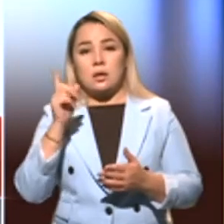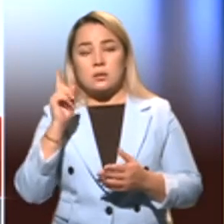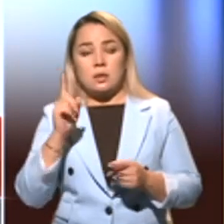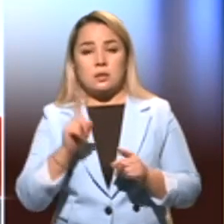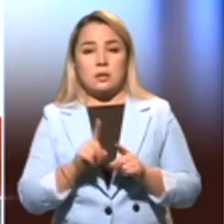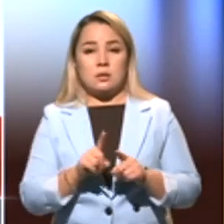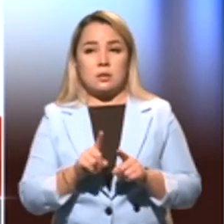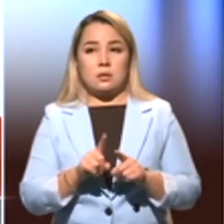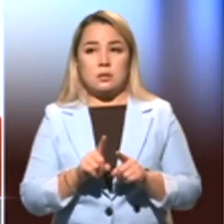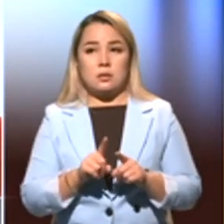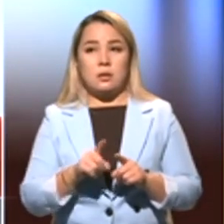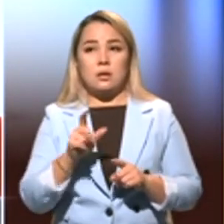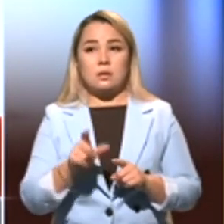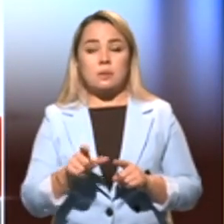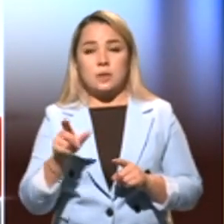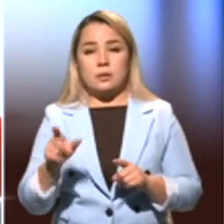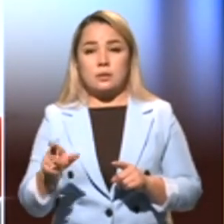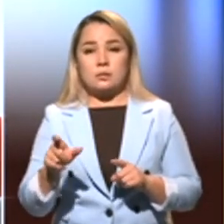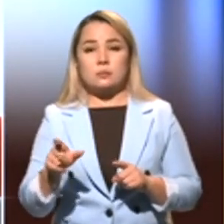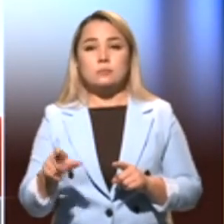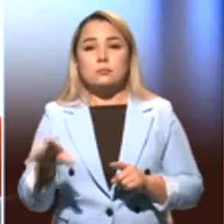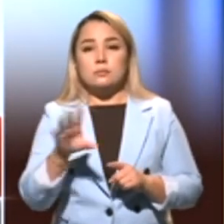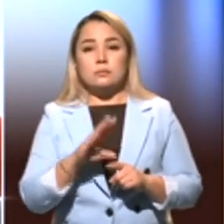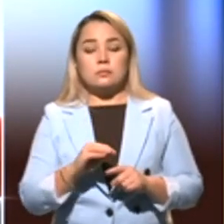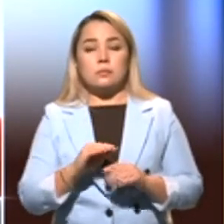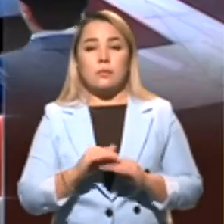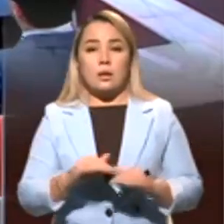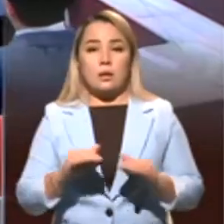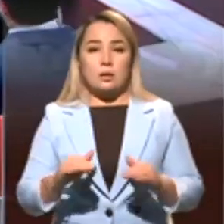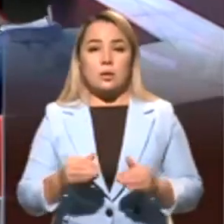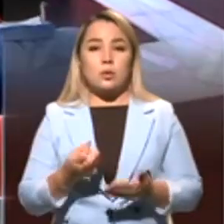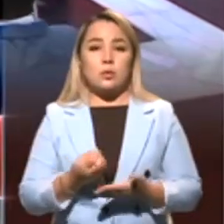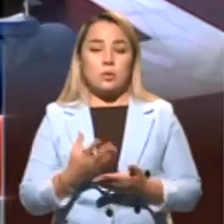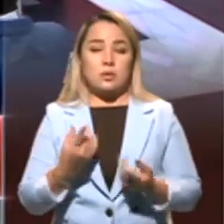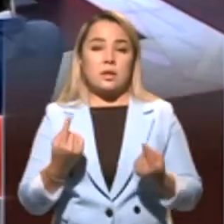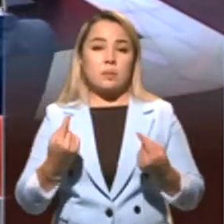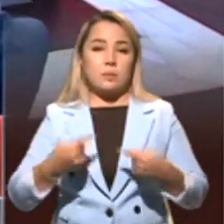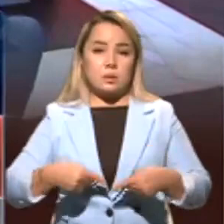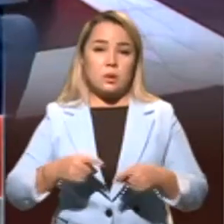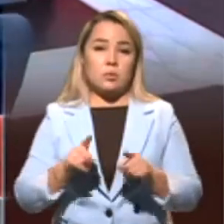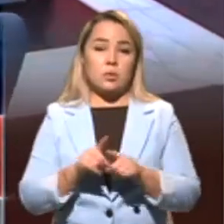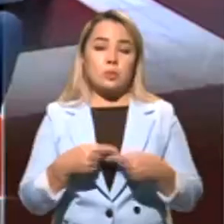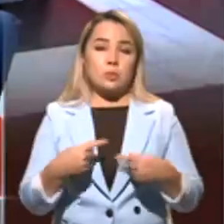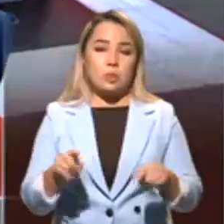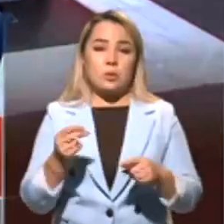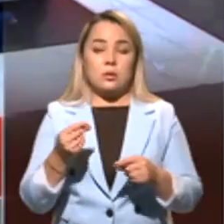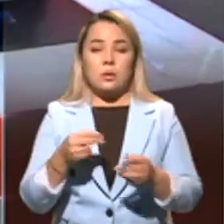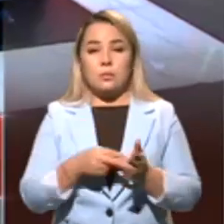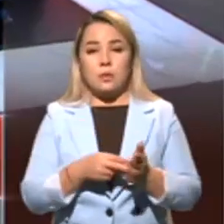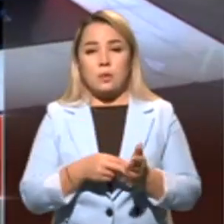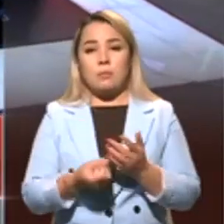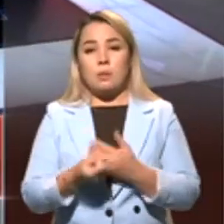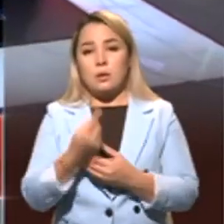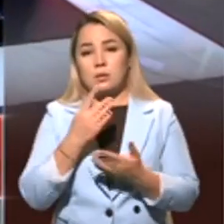ғасырдағы адамзат баласының құндылықтарға деген девальвацияның, басқаша құндылықтар пайда